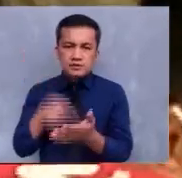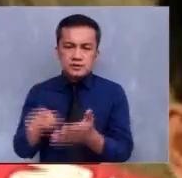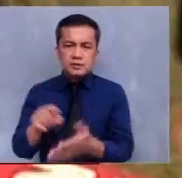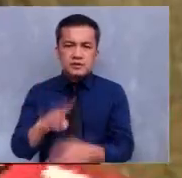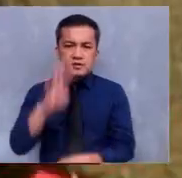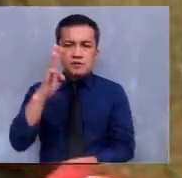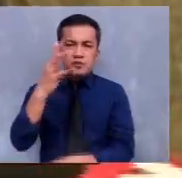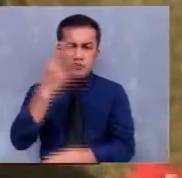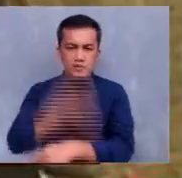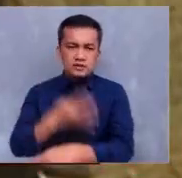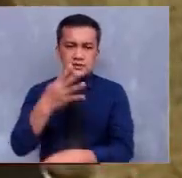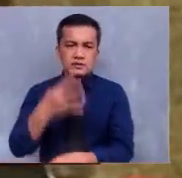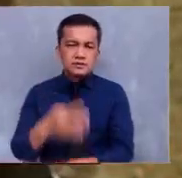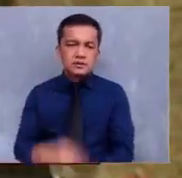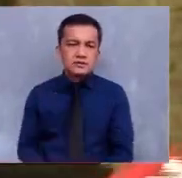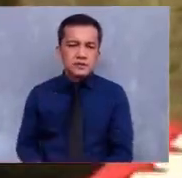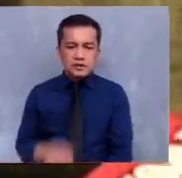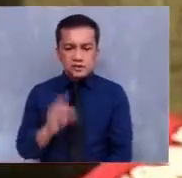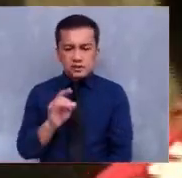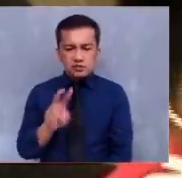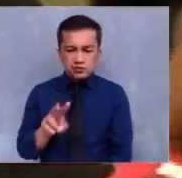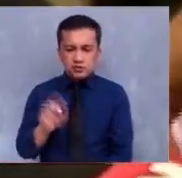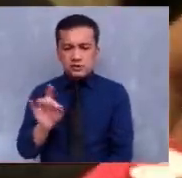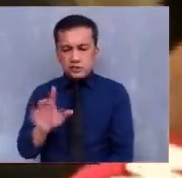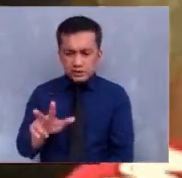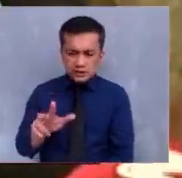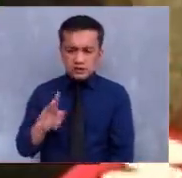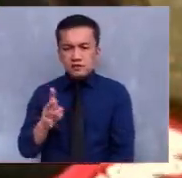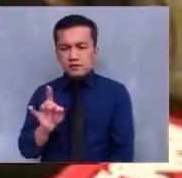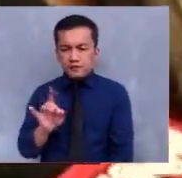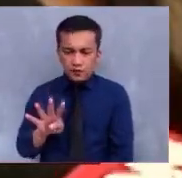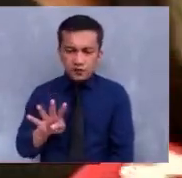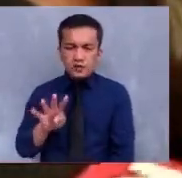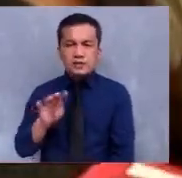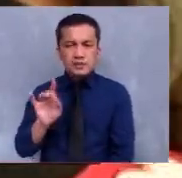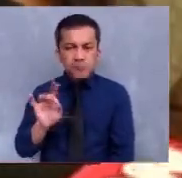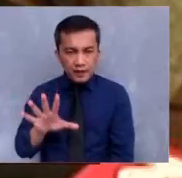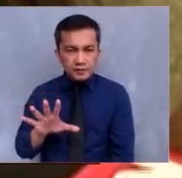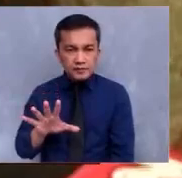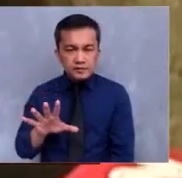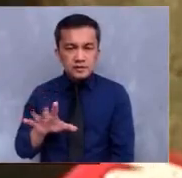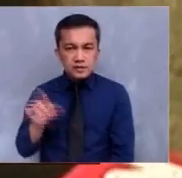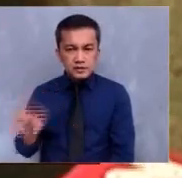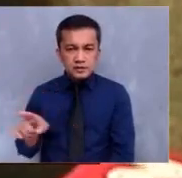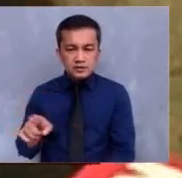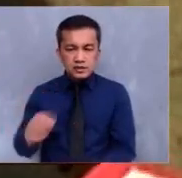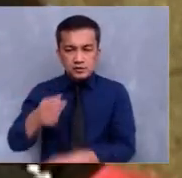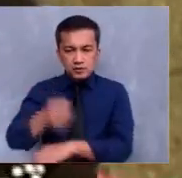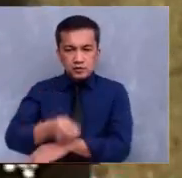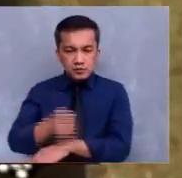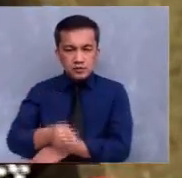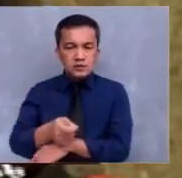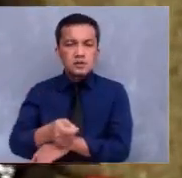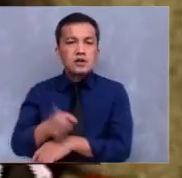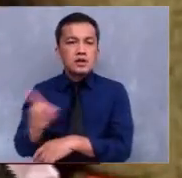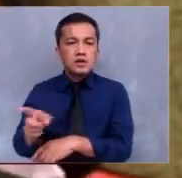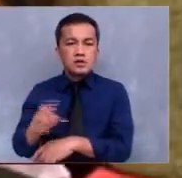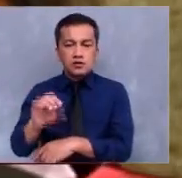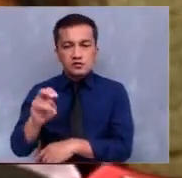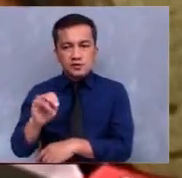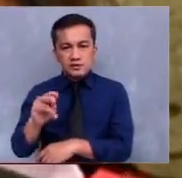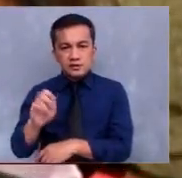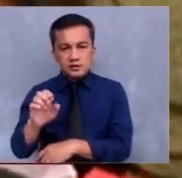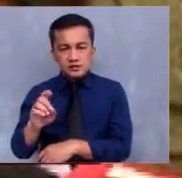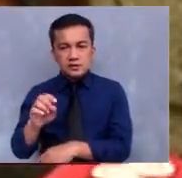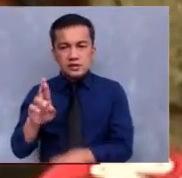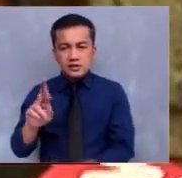beses, 1982, 83, 84, 85. At nang siya'y makonbikte, convicted sa Regional Trial